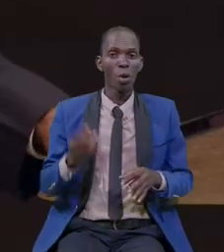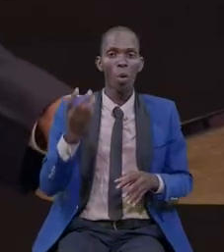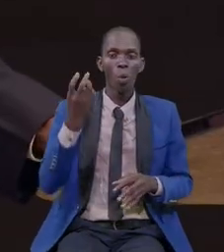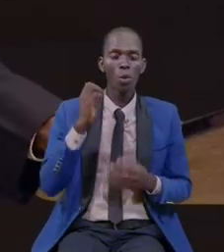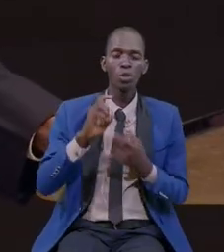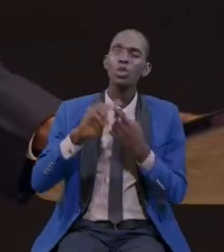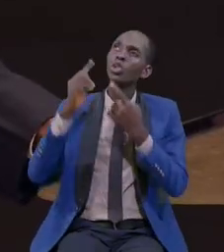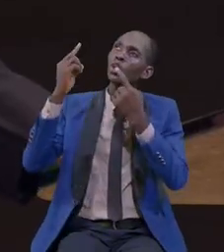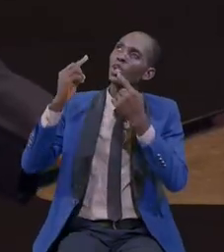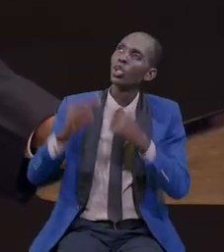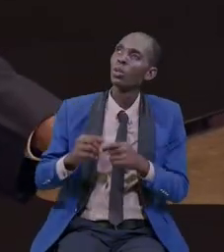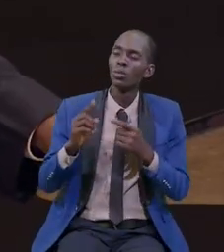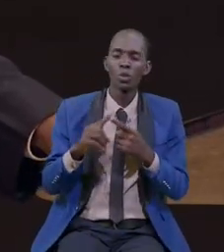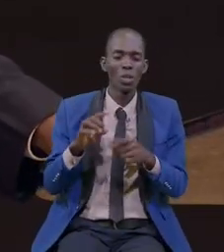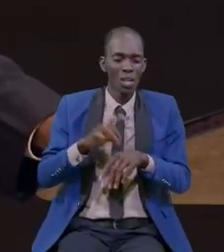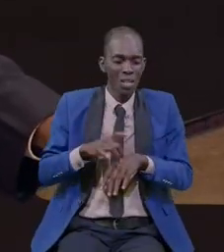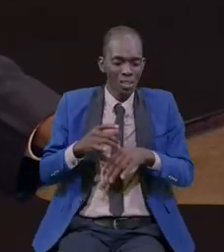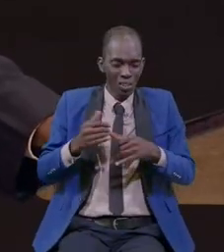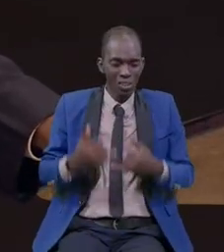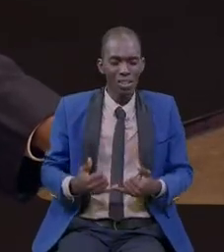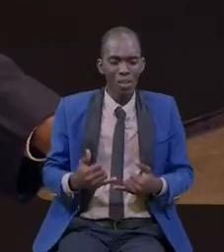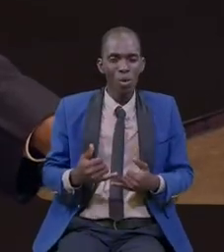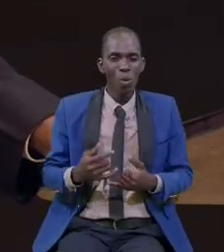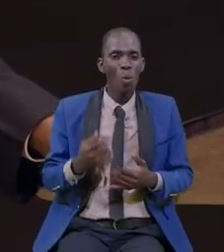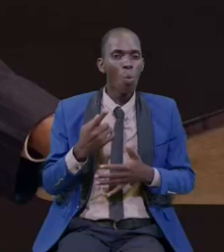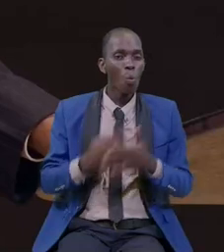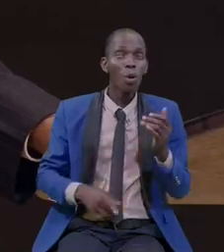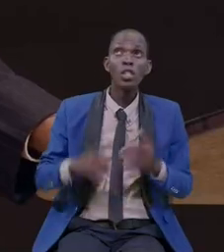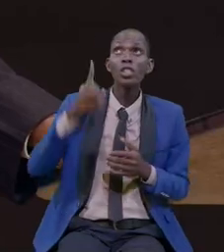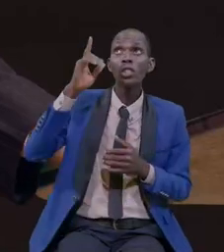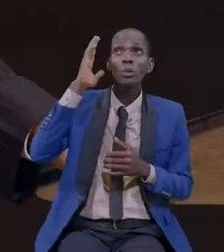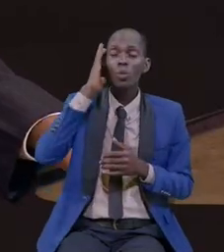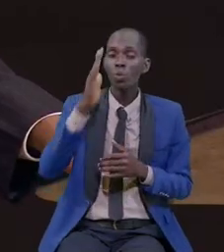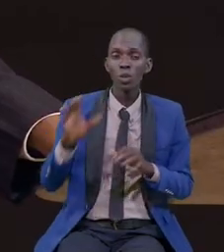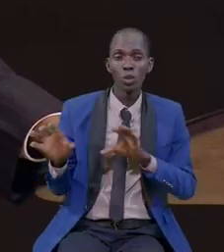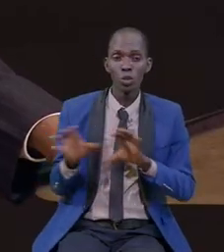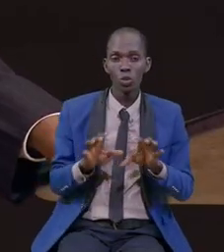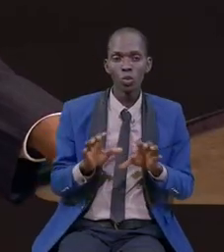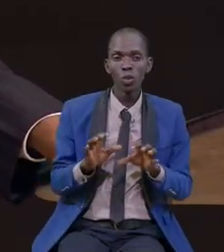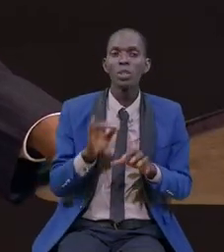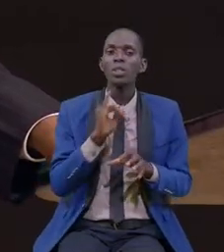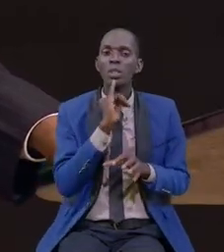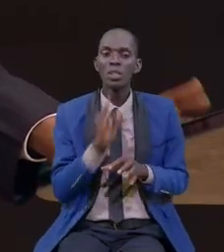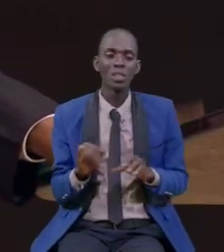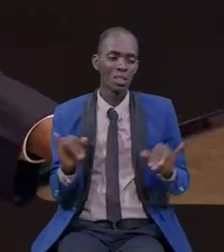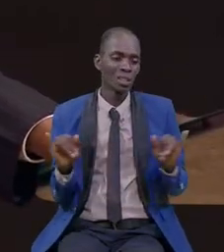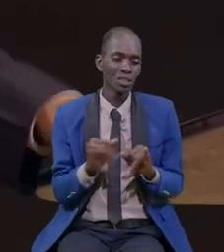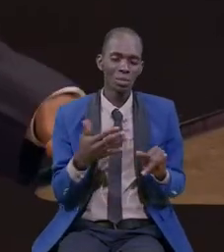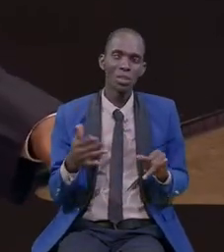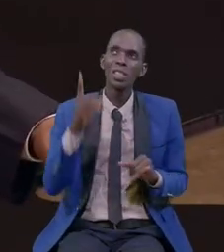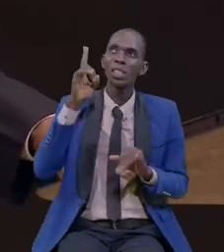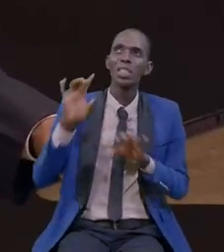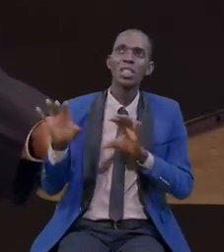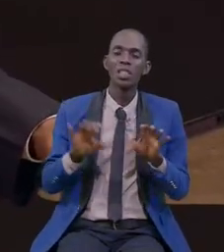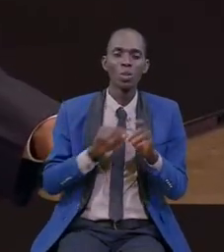aujourd'hui ce qu'il serait en train de faire c'est ce qu'il avait fait lorsqu'il était ici sur terre